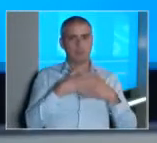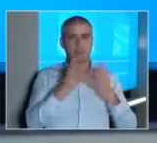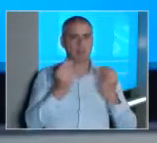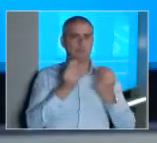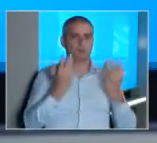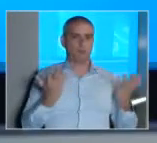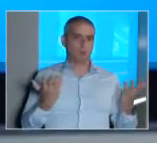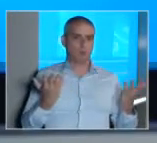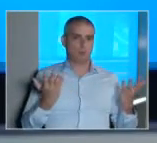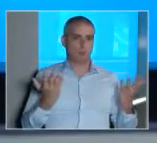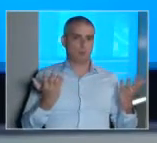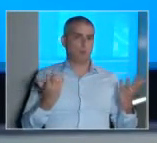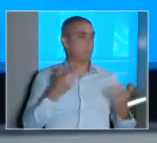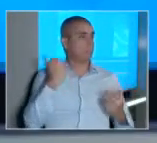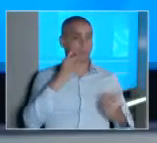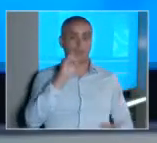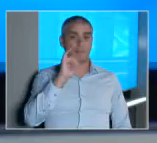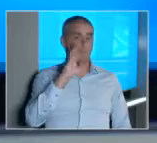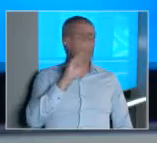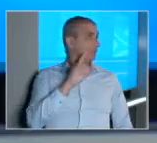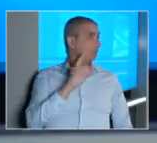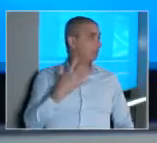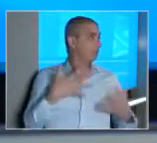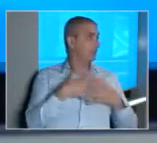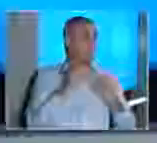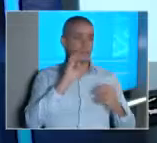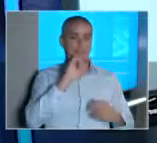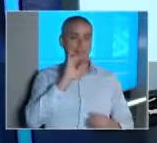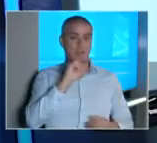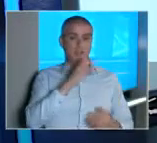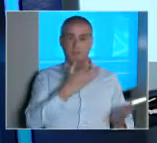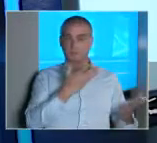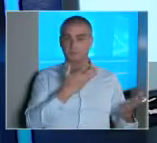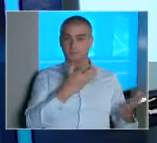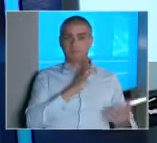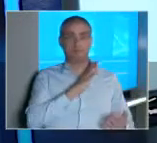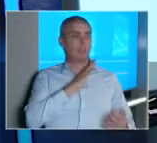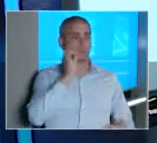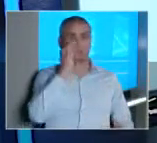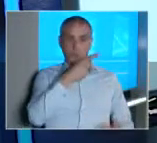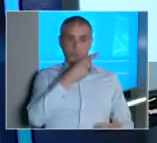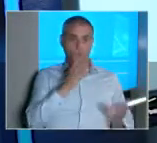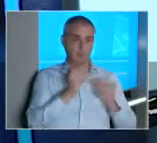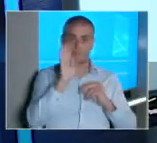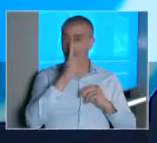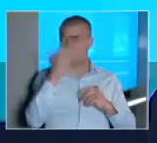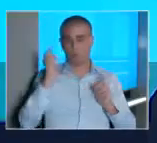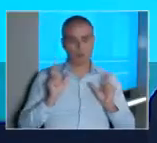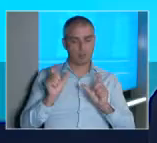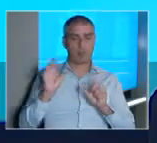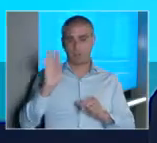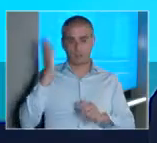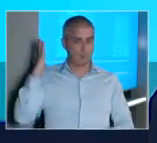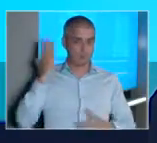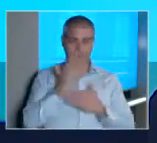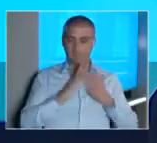מישהו באמת. הוא היה במימד. ולכן... הסכנה של ברק היא קודם כל שהוא ילך עם ביבי, הוא היה שכפ"ץ של ביבי